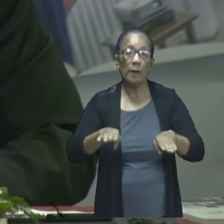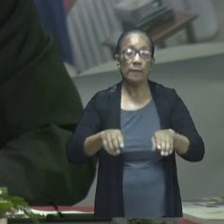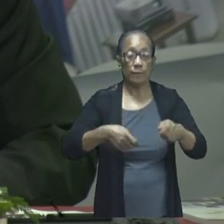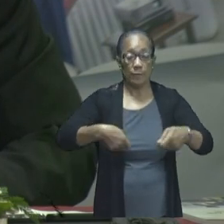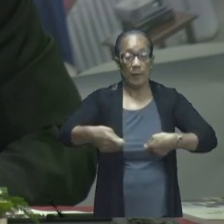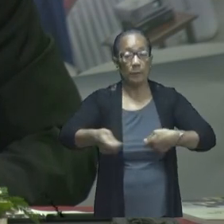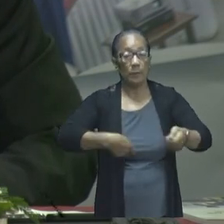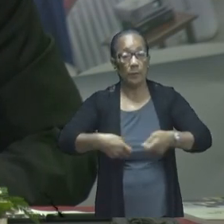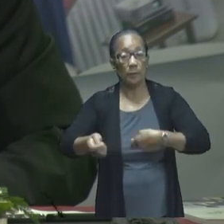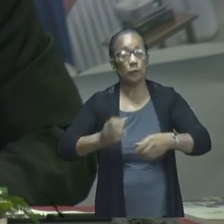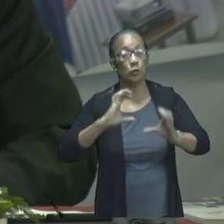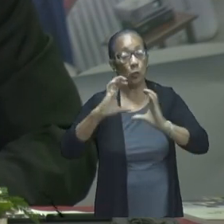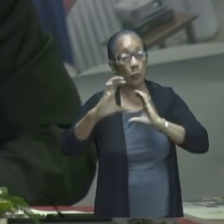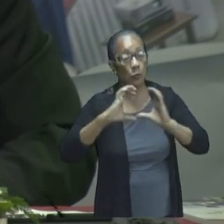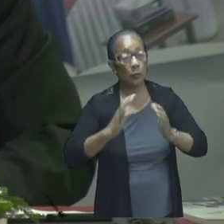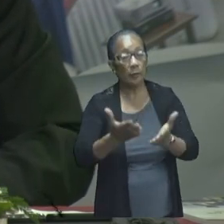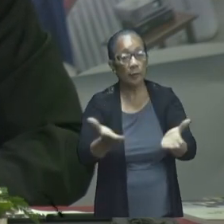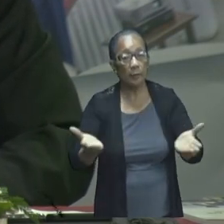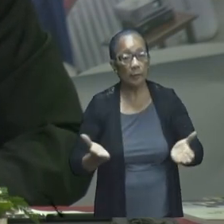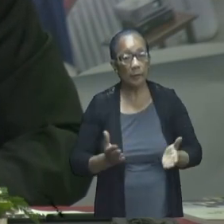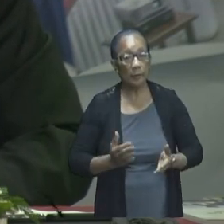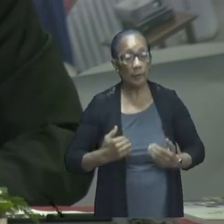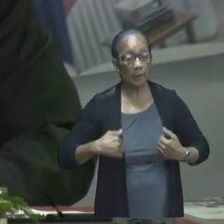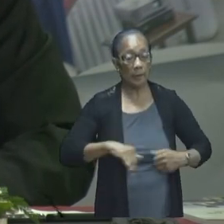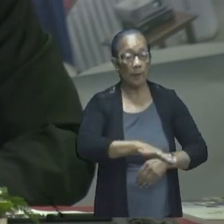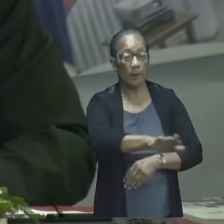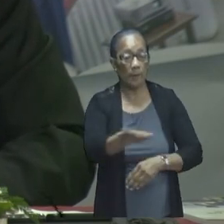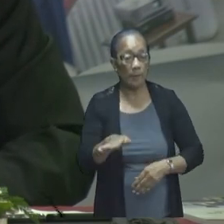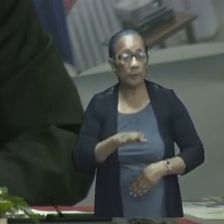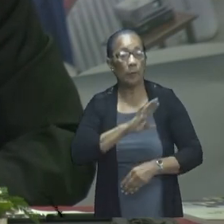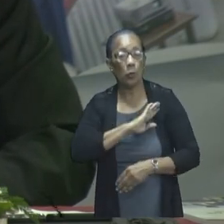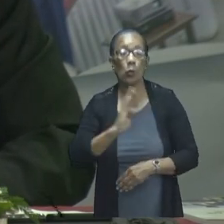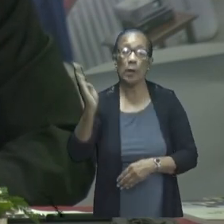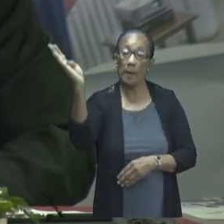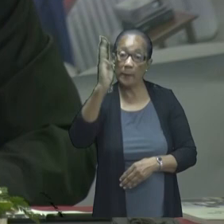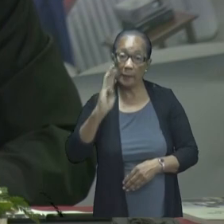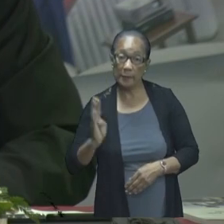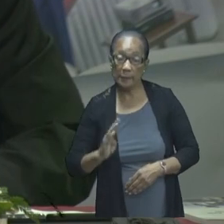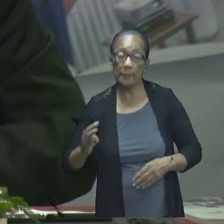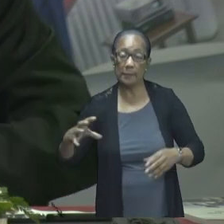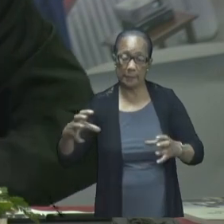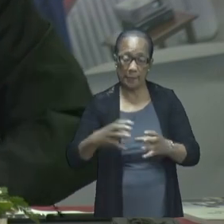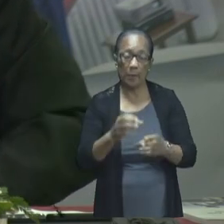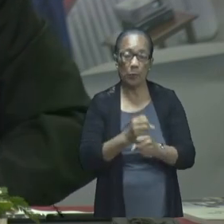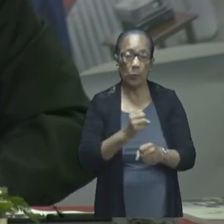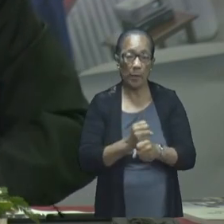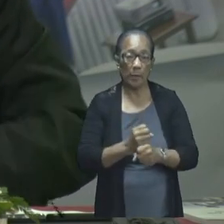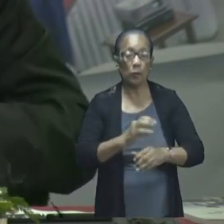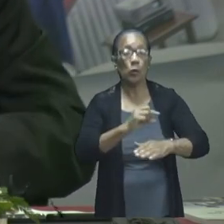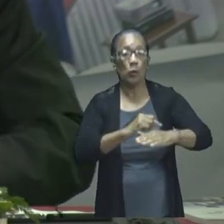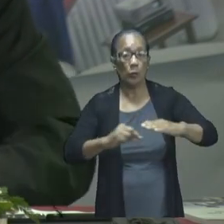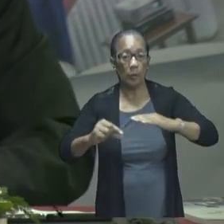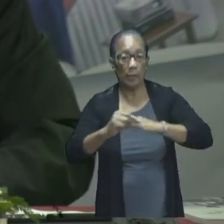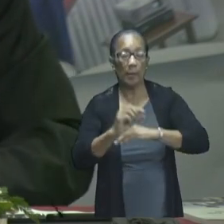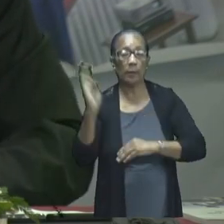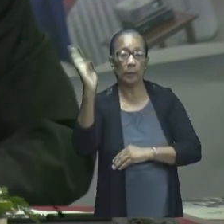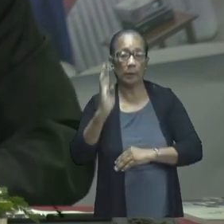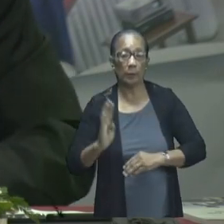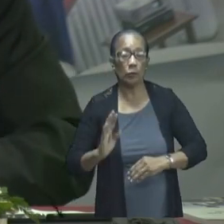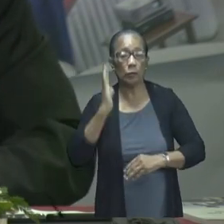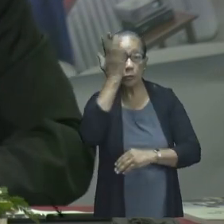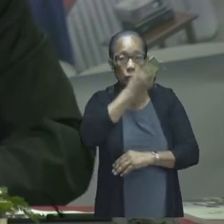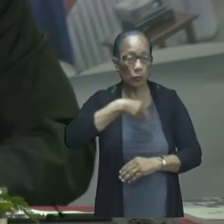community met brazilië werk ook nauw samen daar is er ook met vianen van si le jour namen en